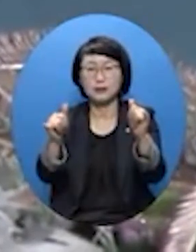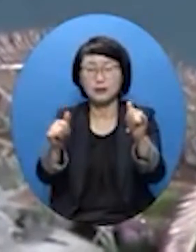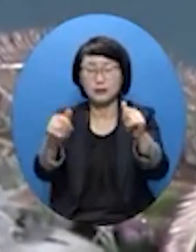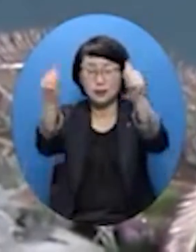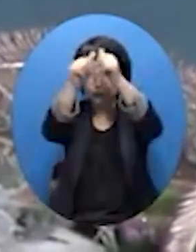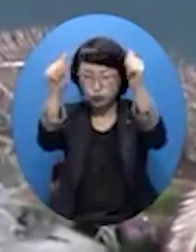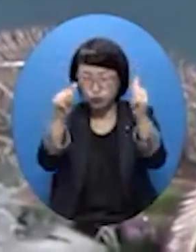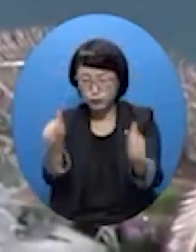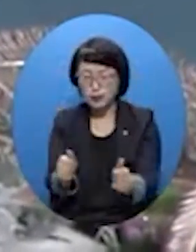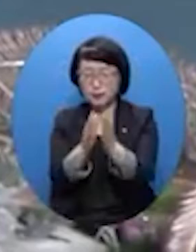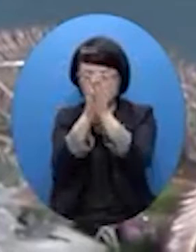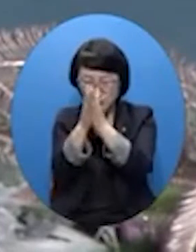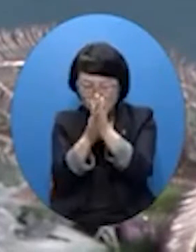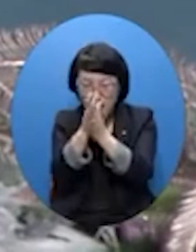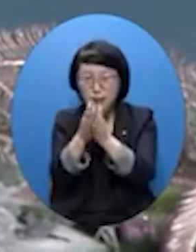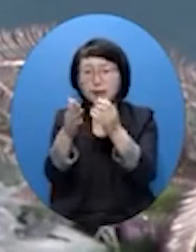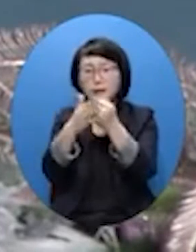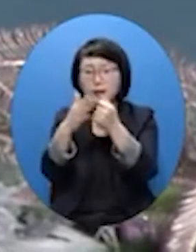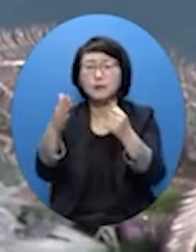우상 숭배로 말미암아